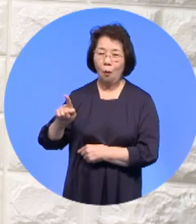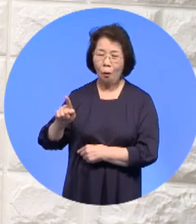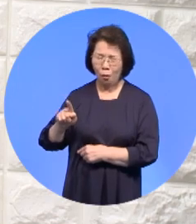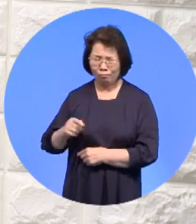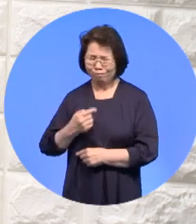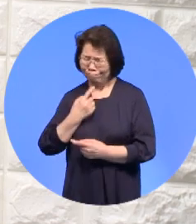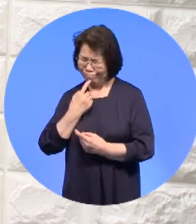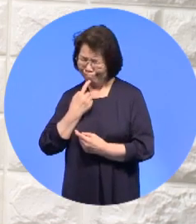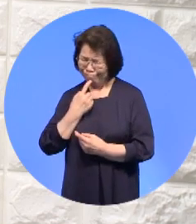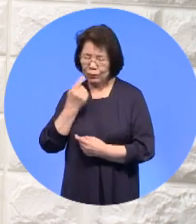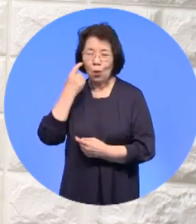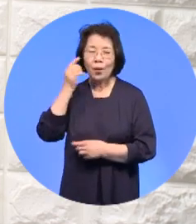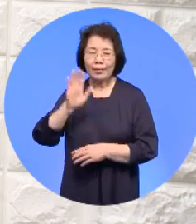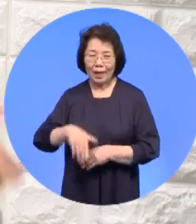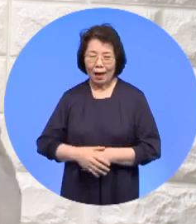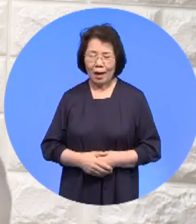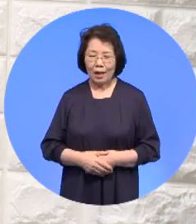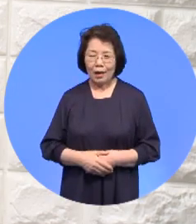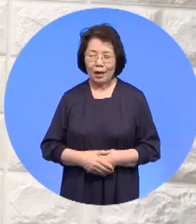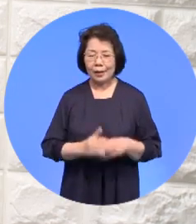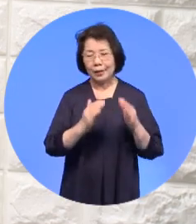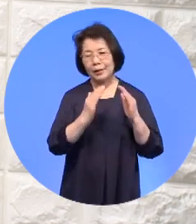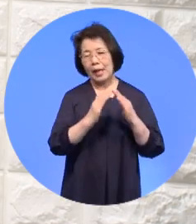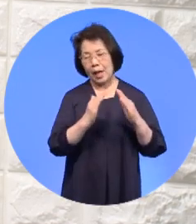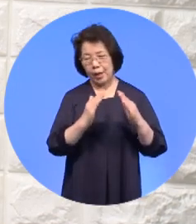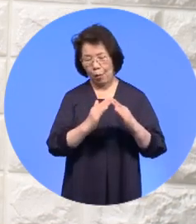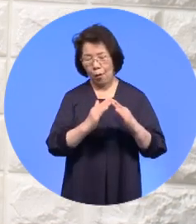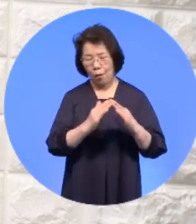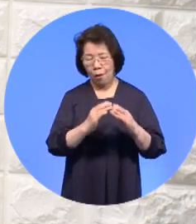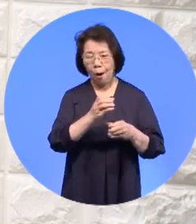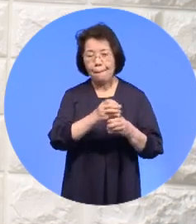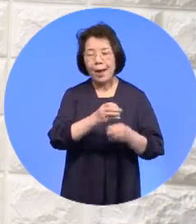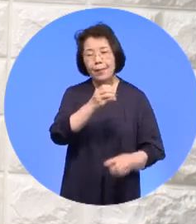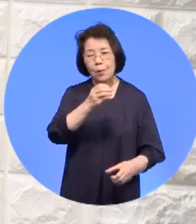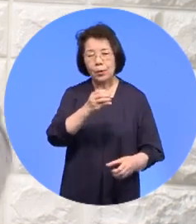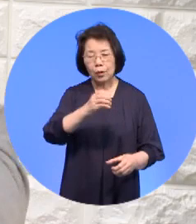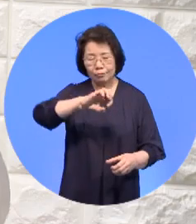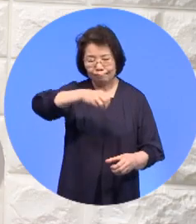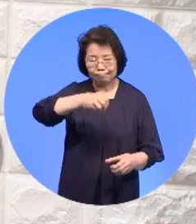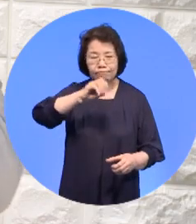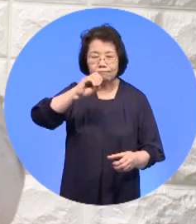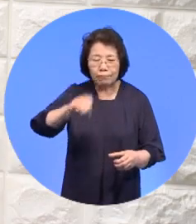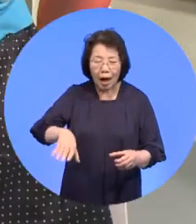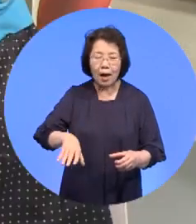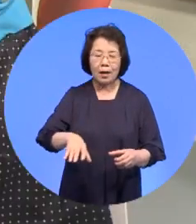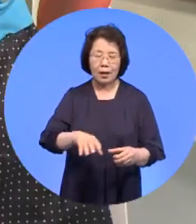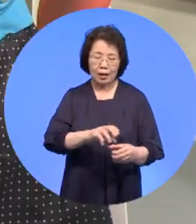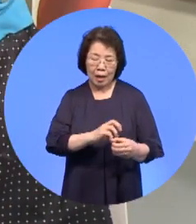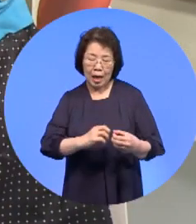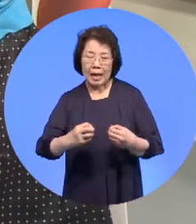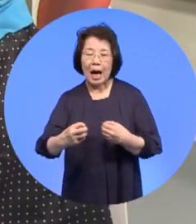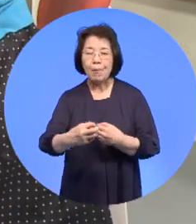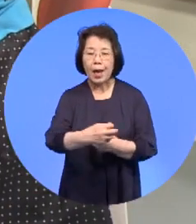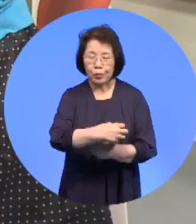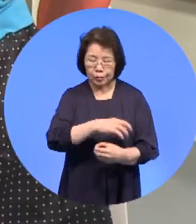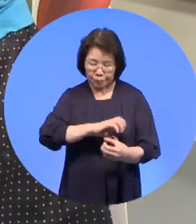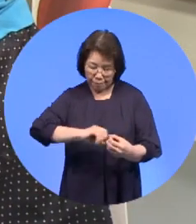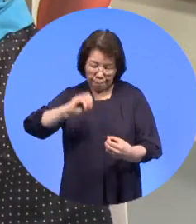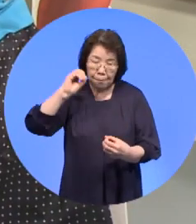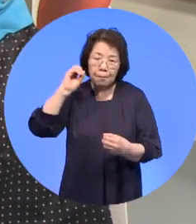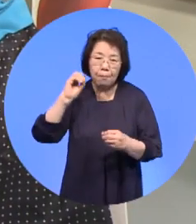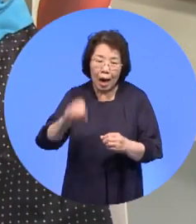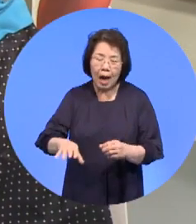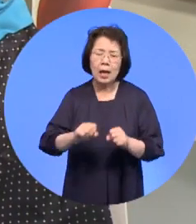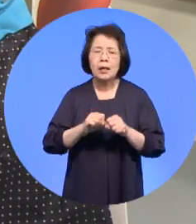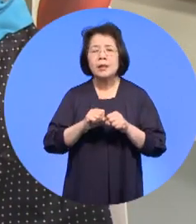タグに怪しいああっので家でも上あのベッドを取るからあの子なんて言われるラベル